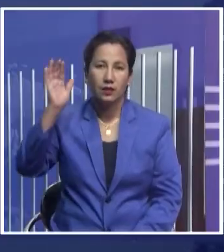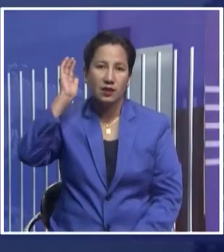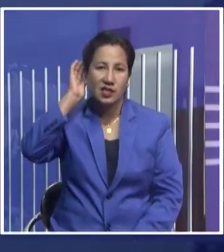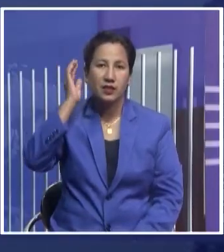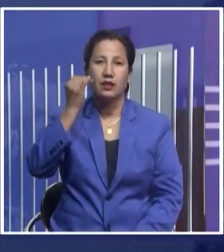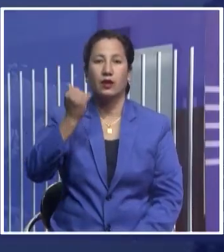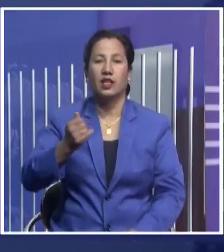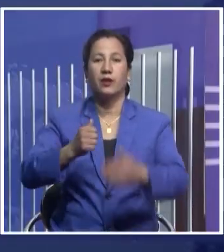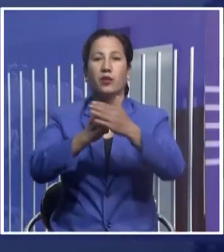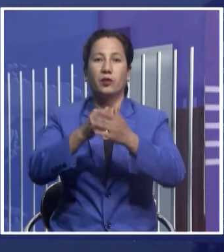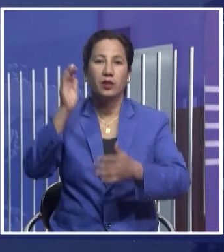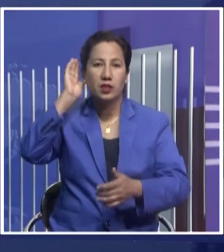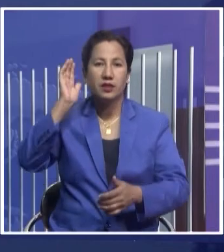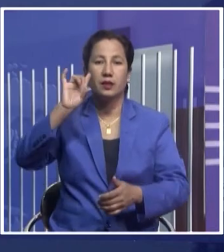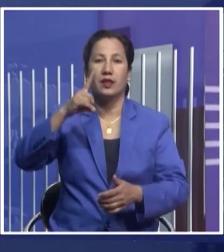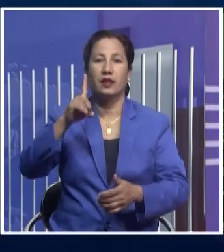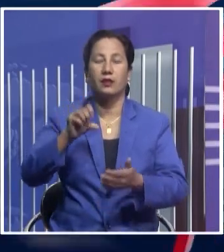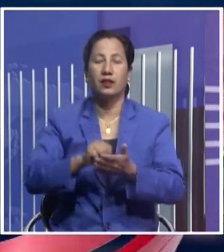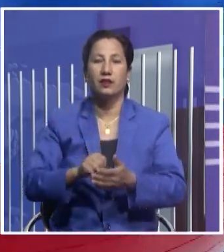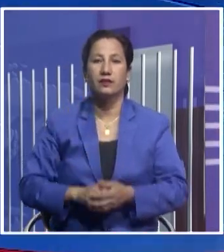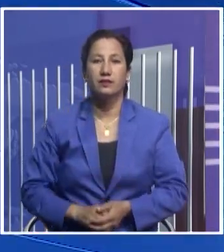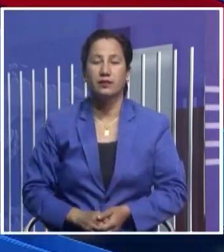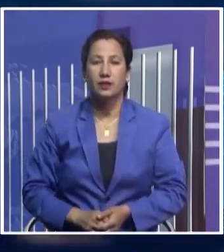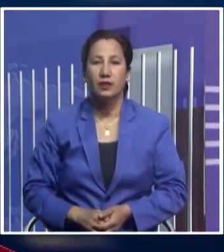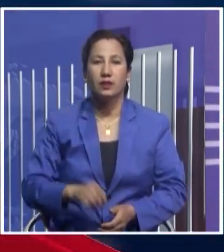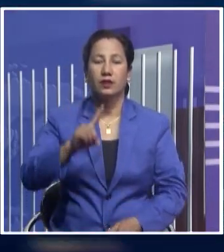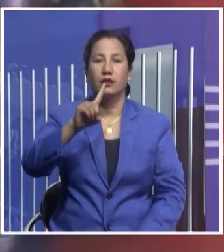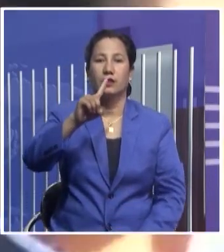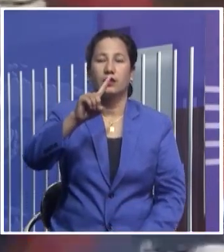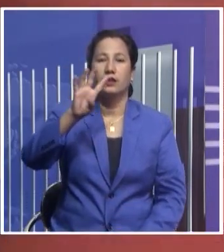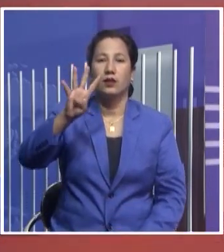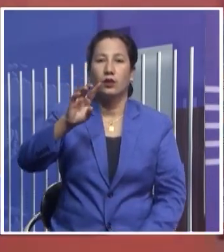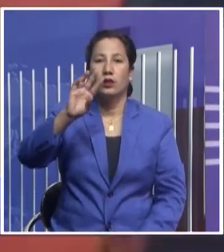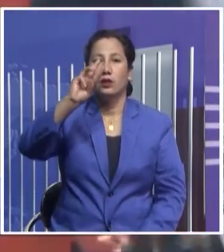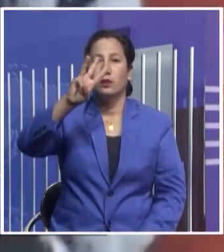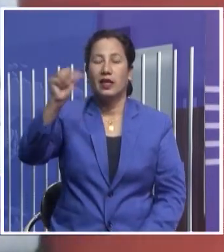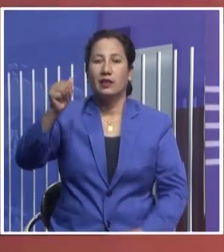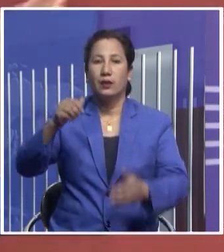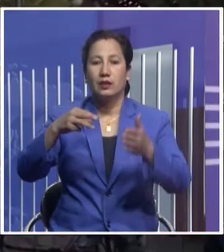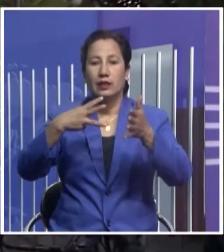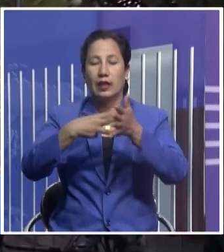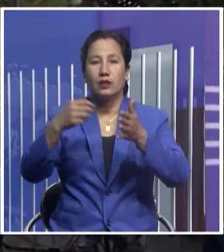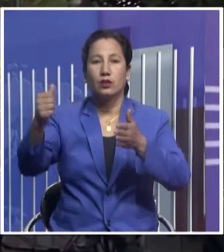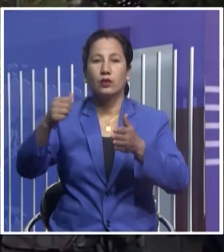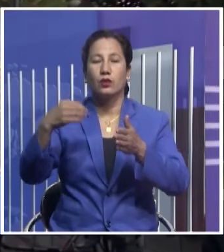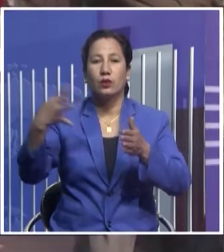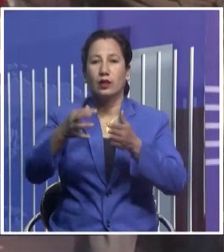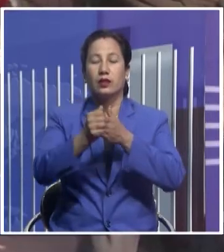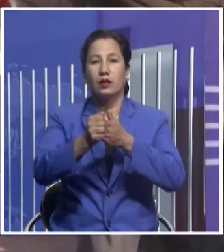समाचारको अन्त्यमा प्रमुख समाचार पुनः एकपटक। 14 महाधिवेशन अन्तर्गत कङ्ग्रेसको नयाँ नेतृत्वको लागि